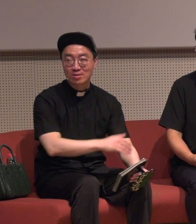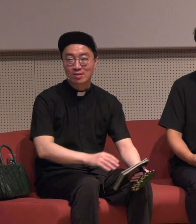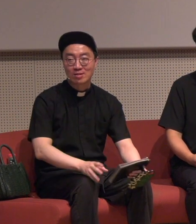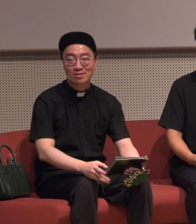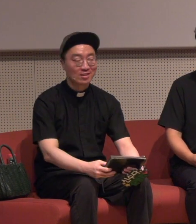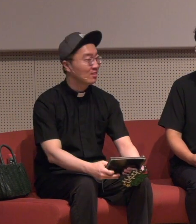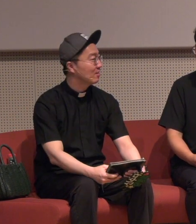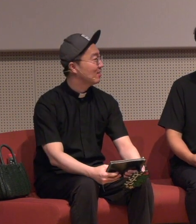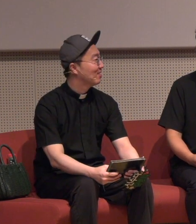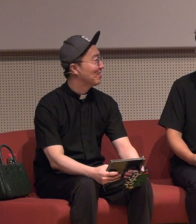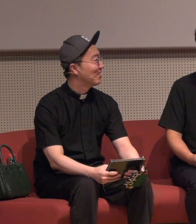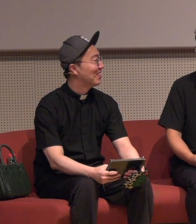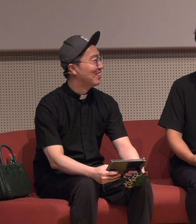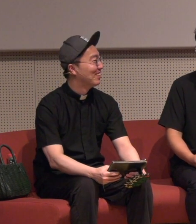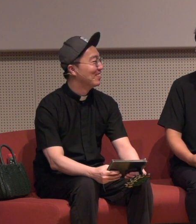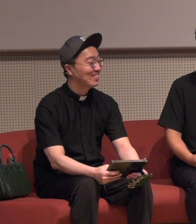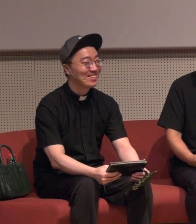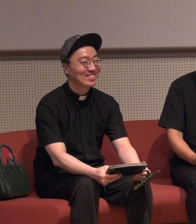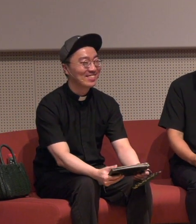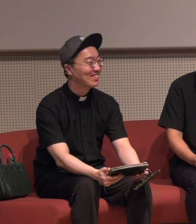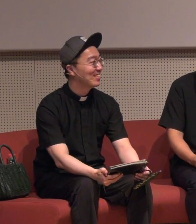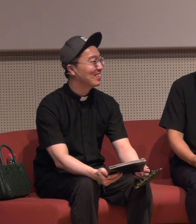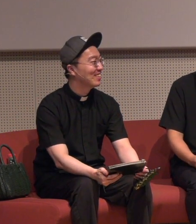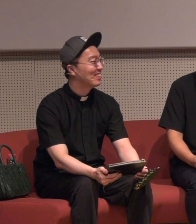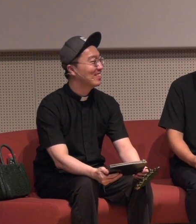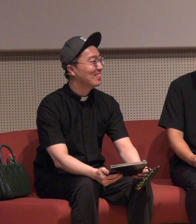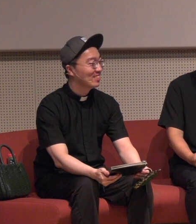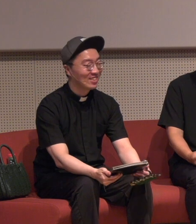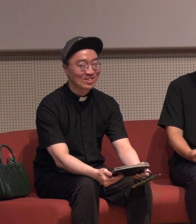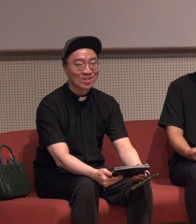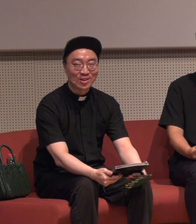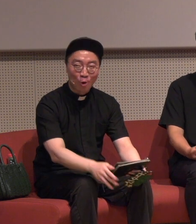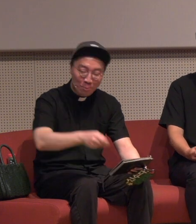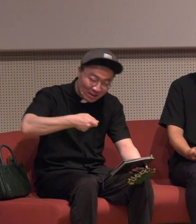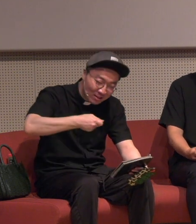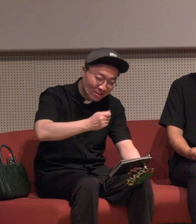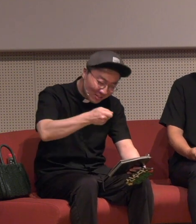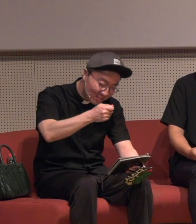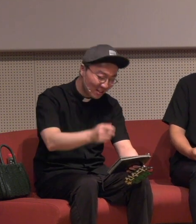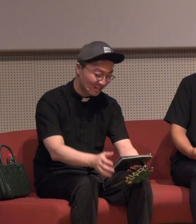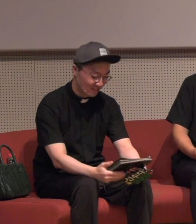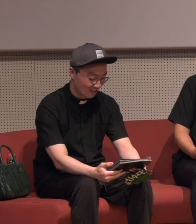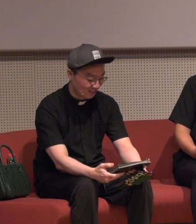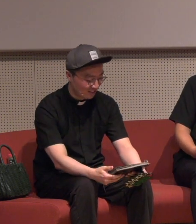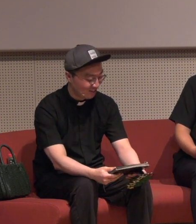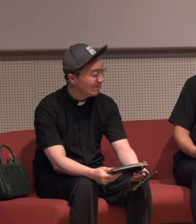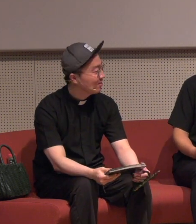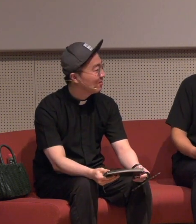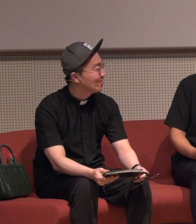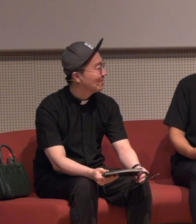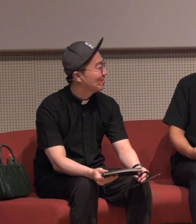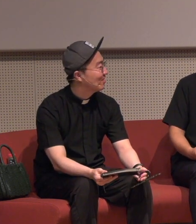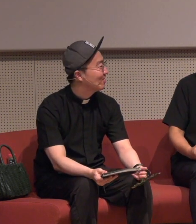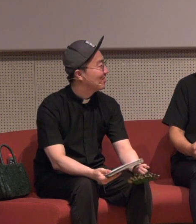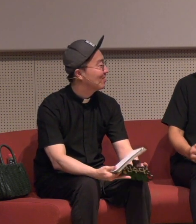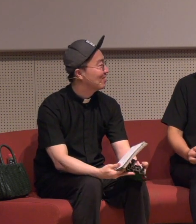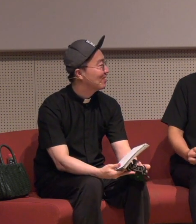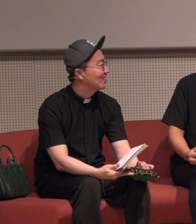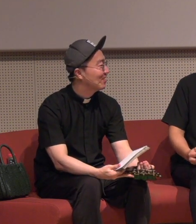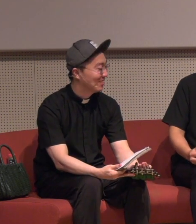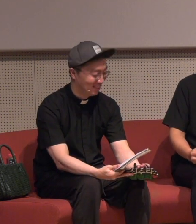말판 준비해서. 하지마. 아, 네네. 네, 젓가락은 제가 준비. 네, 젓가락에 홈 파서. 네. 직원들 표정 안 좋아요. 아,